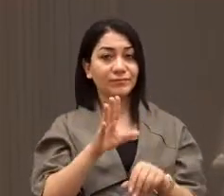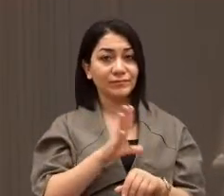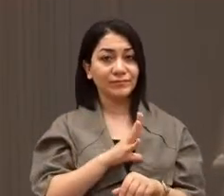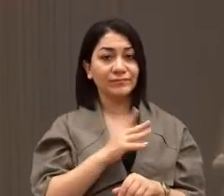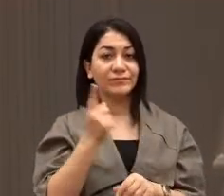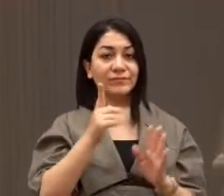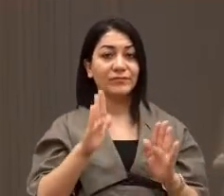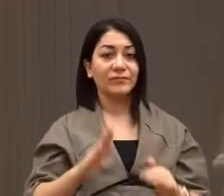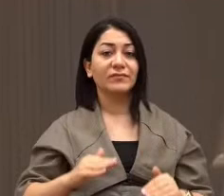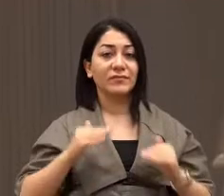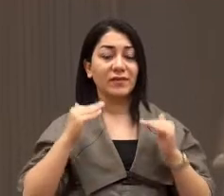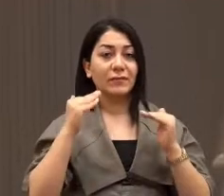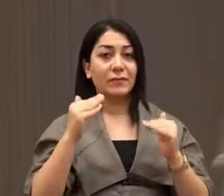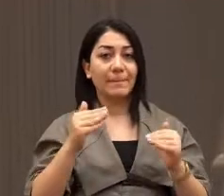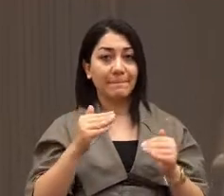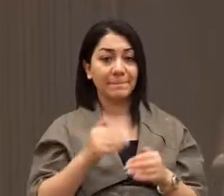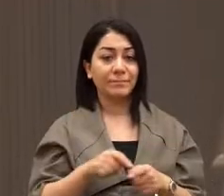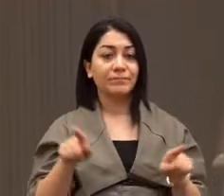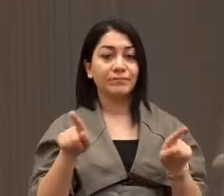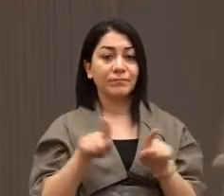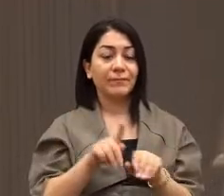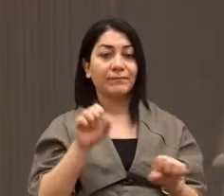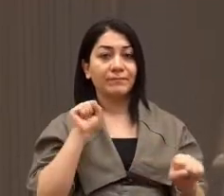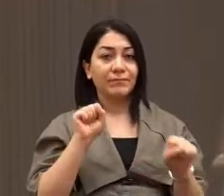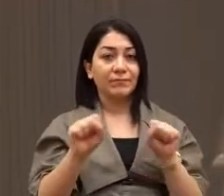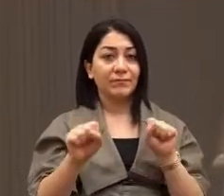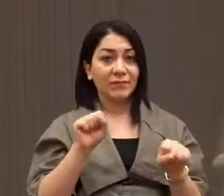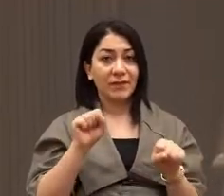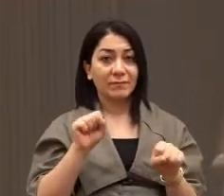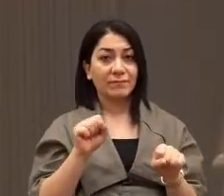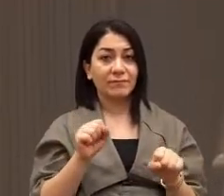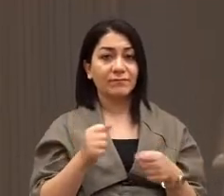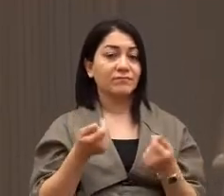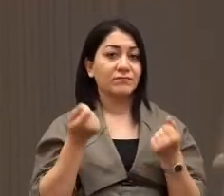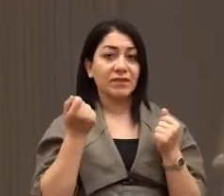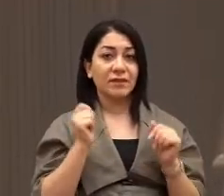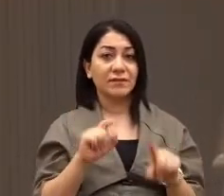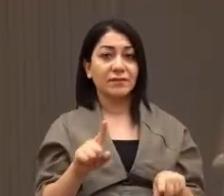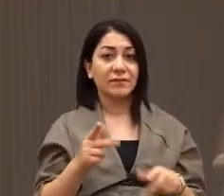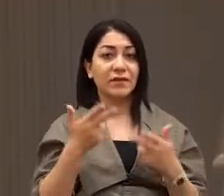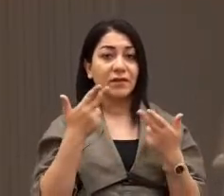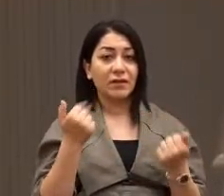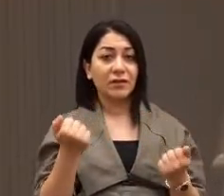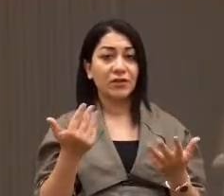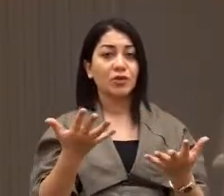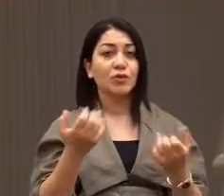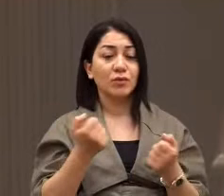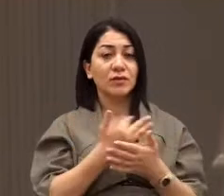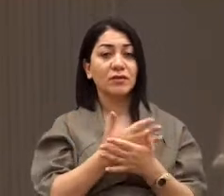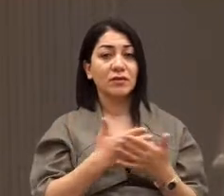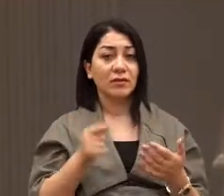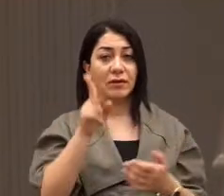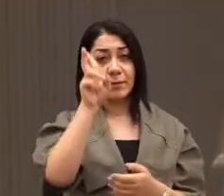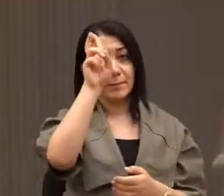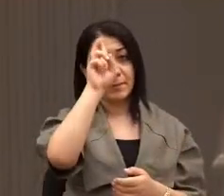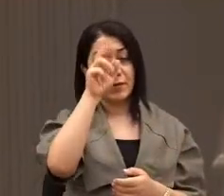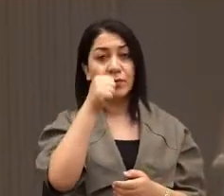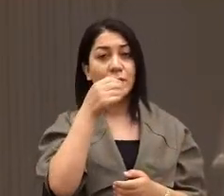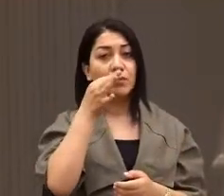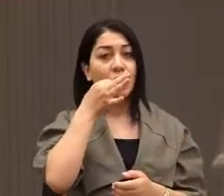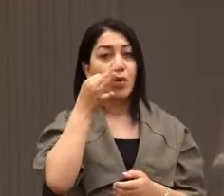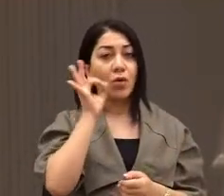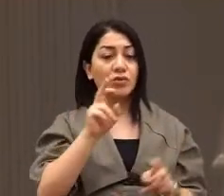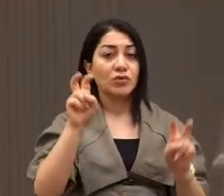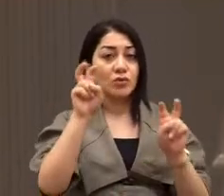առաջի փուլն է, և նման կարգավորումներ գոյություն չեն ունեցել։ Այո, մենք հիմքում ընդունել ենք տարբեր երկրների փորձ ուսումնասիրությունը, բայց